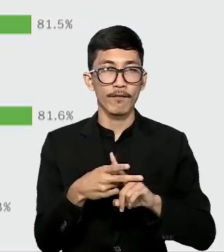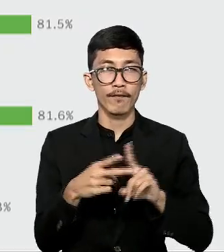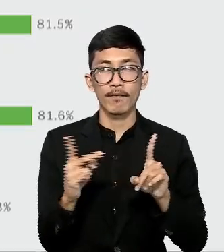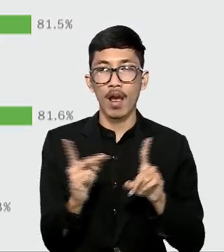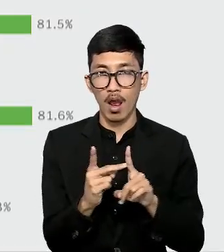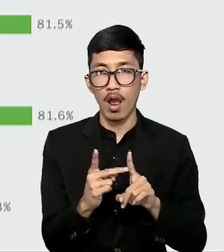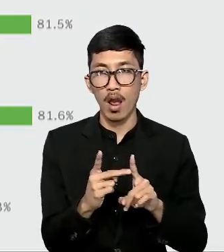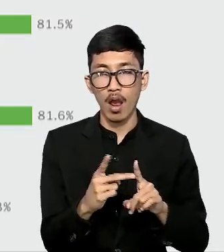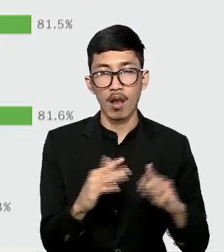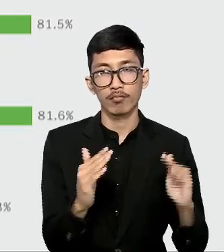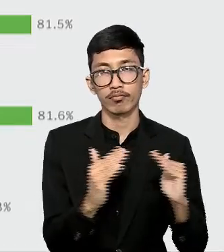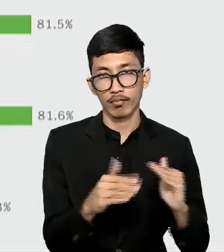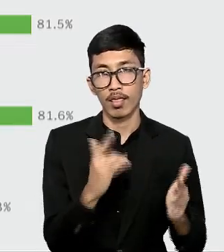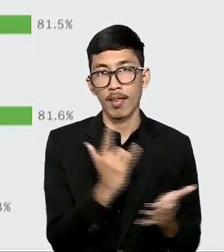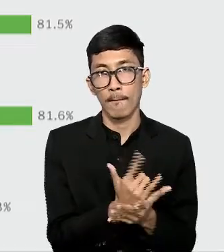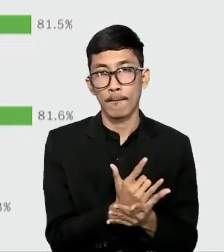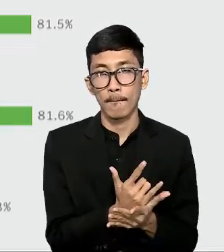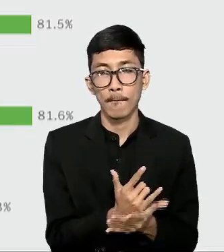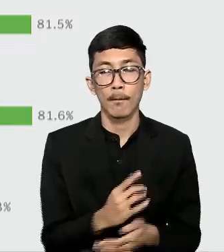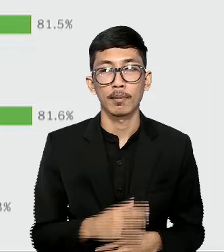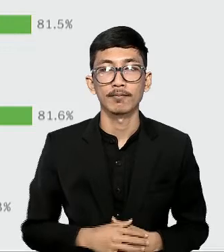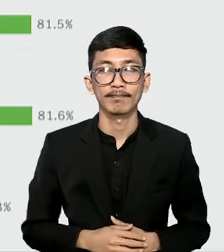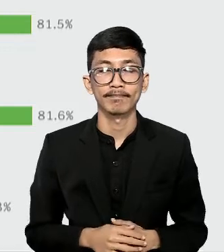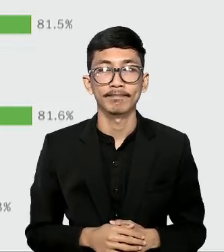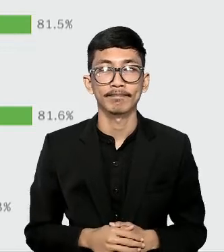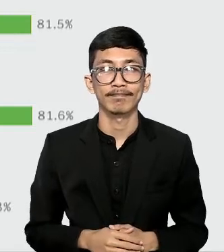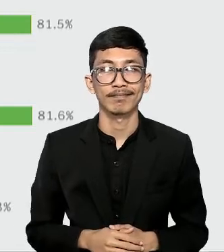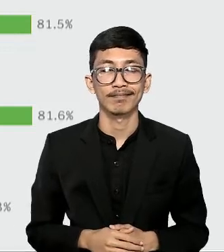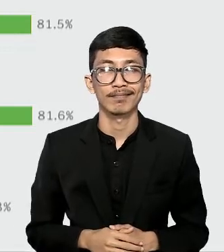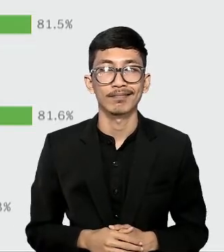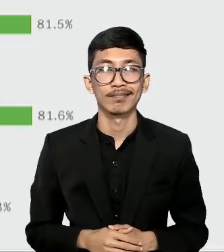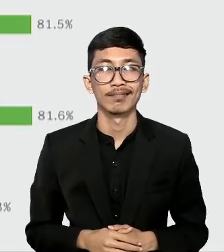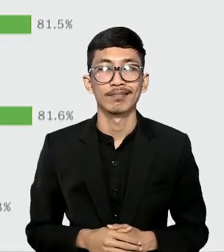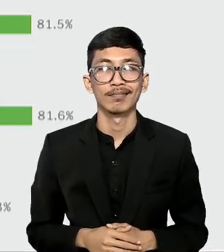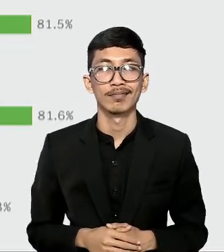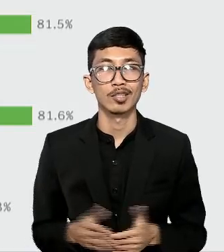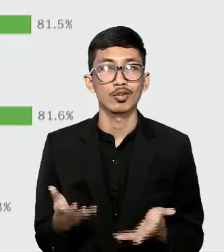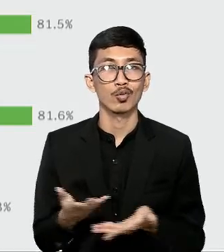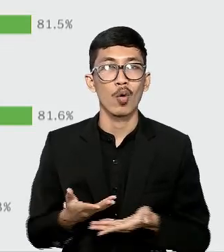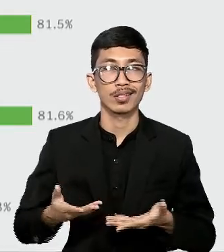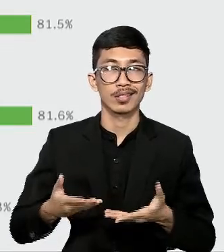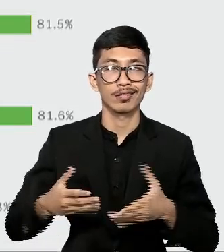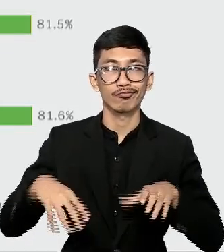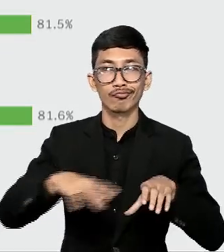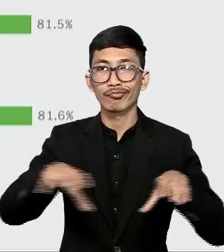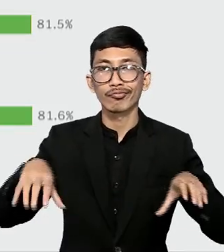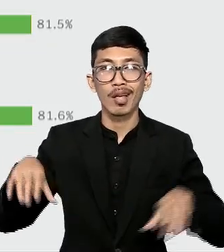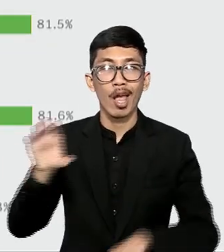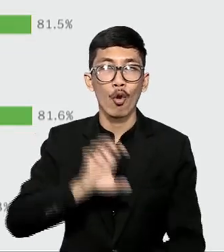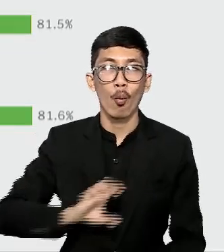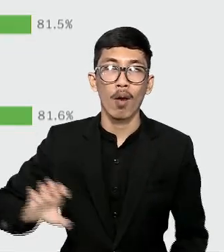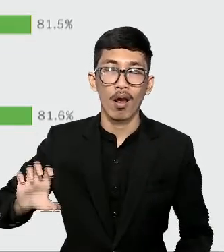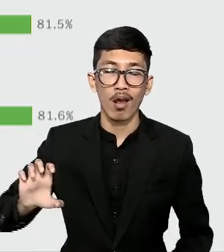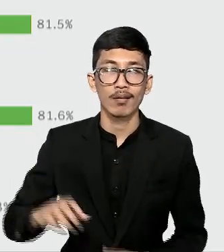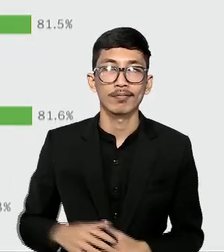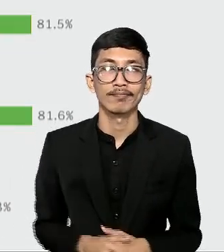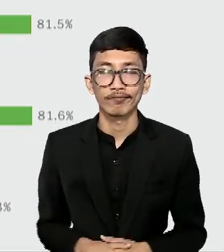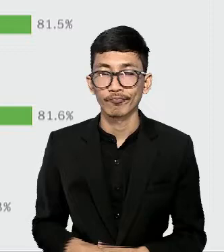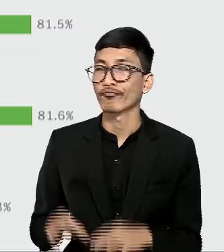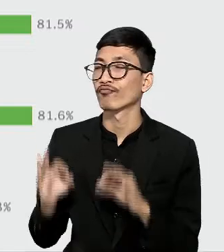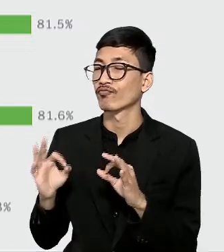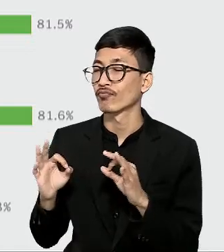terakhir bye masih yang yang terjadi di wilayah Eropa saya bicara mengenai sebuah kebijakan yang ditempuh oleh